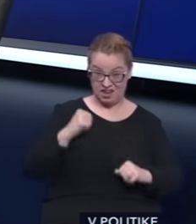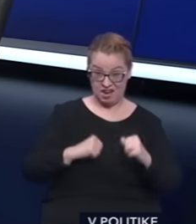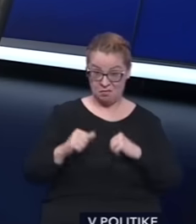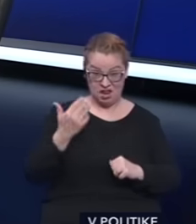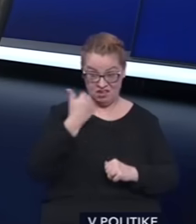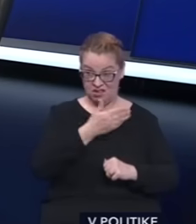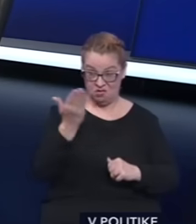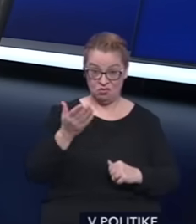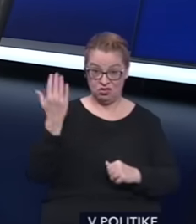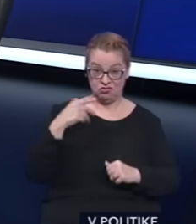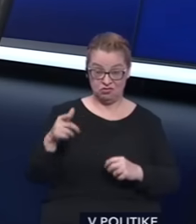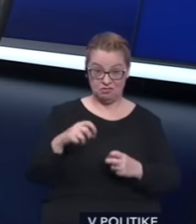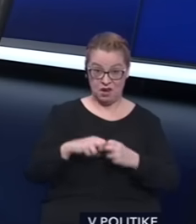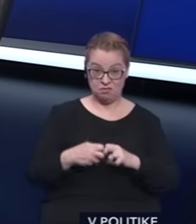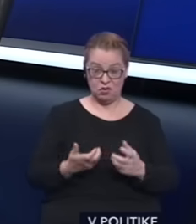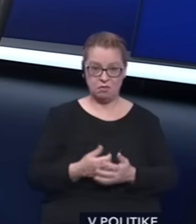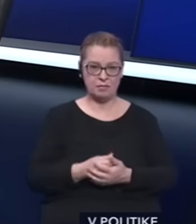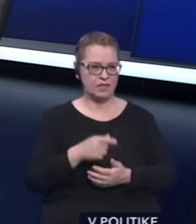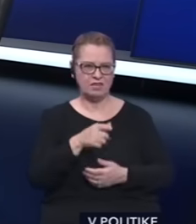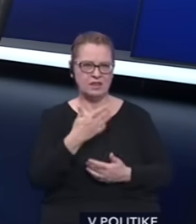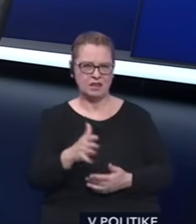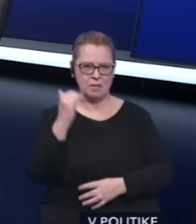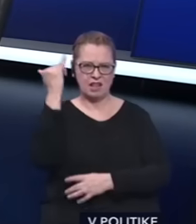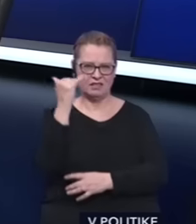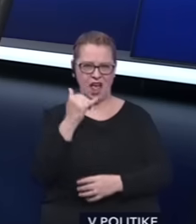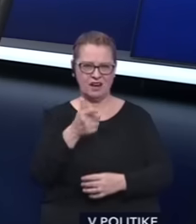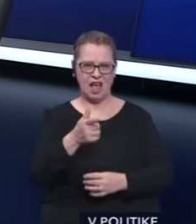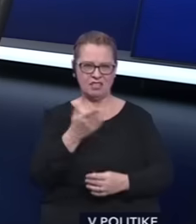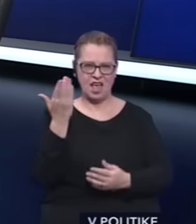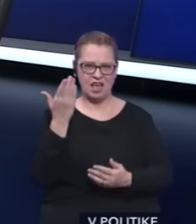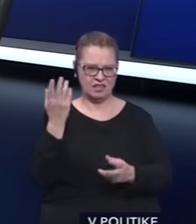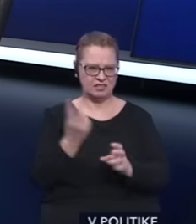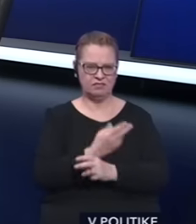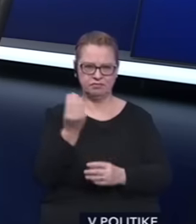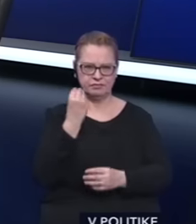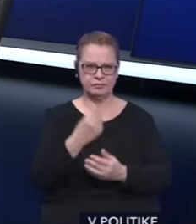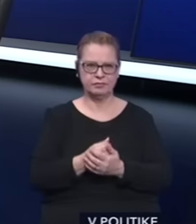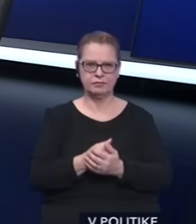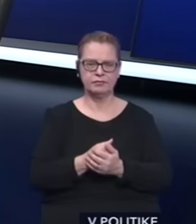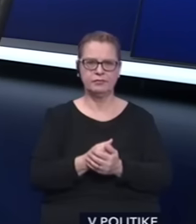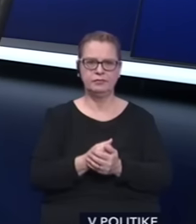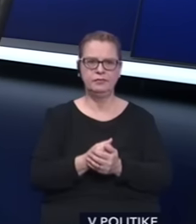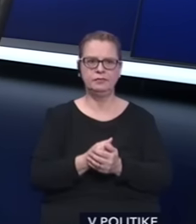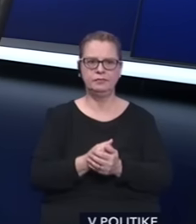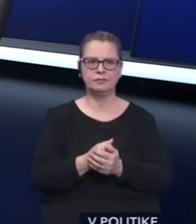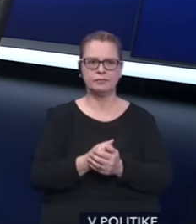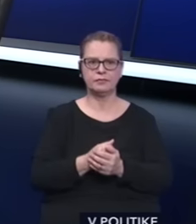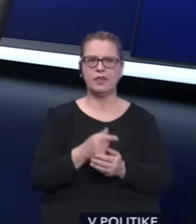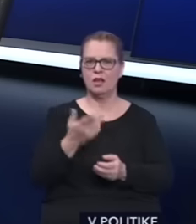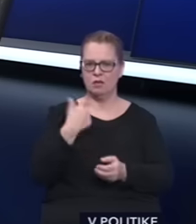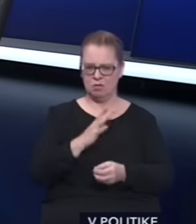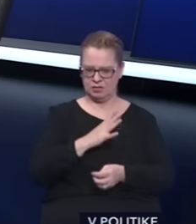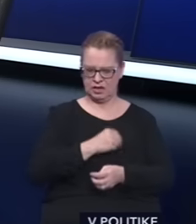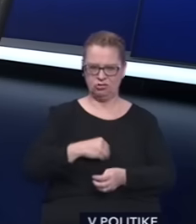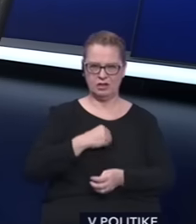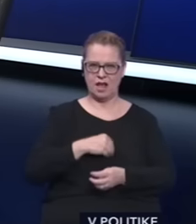ste vtedy riešili, ani ste ich neriešili. Vy ste nemali elementárne návyky. Zle som to odkomunikoval, nemal som hovoriť, že meníme rokova kvôli keksiku, ale to bolo trápne, keď poďme ani